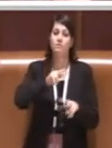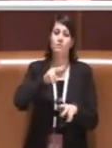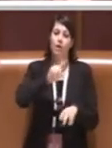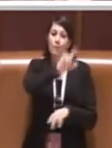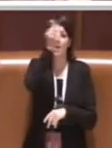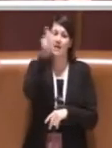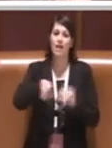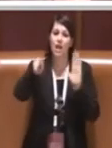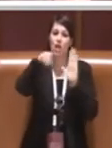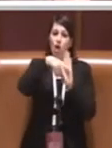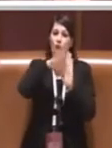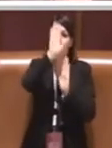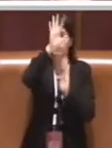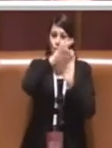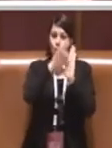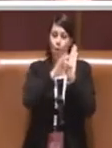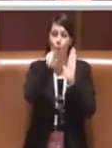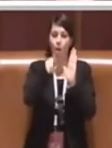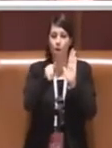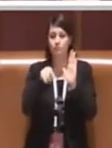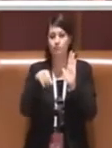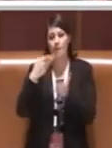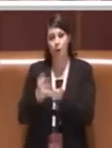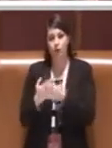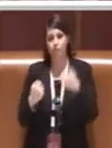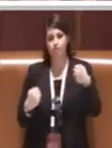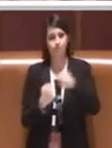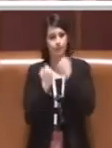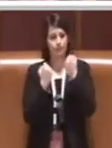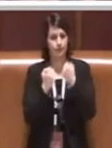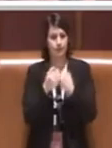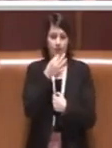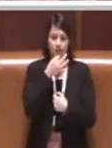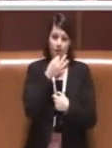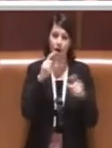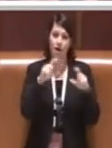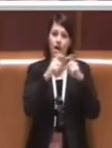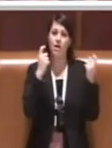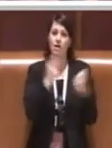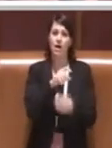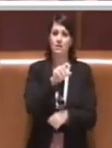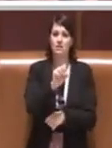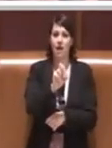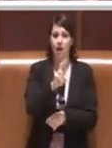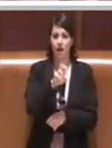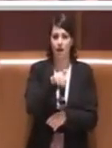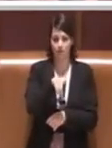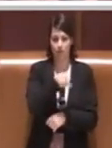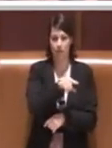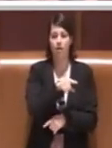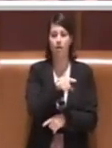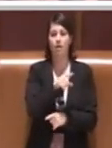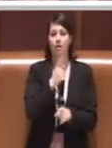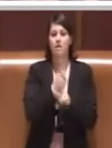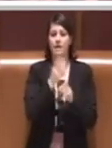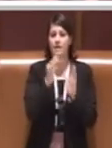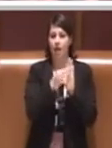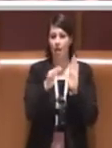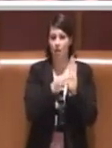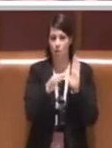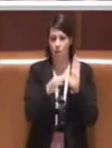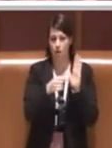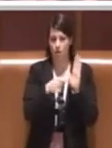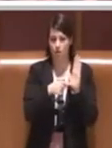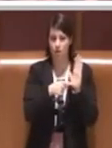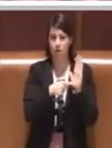Cioè, i nuclei occupanti di case ERP, benché abbiano i requisiti, non possono essere